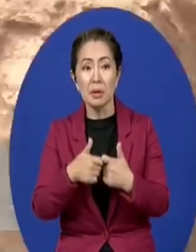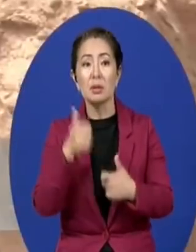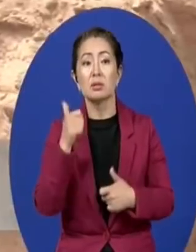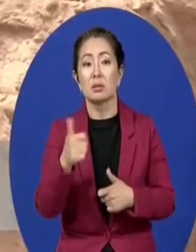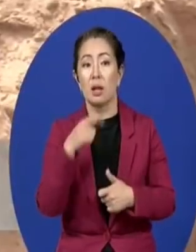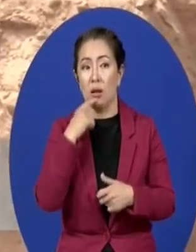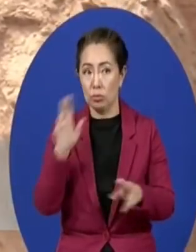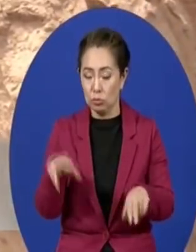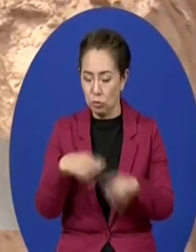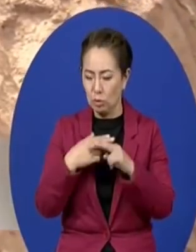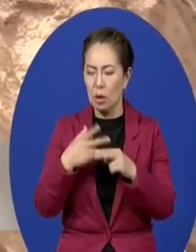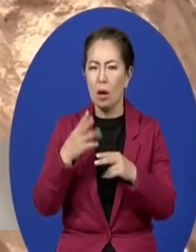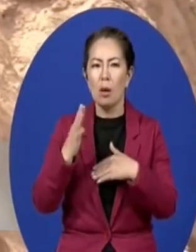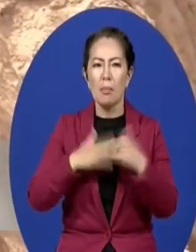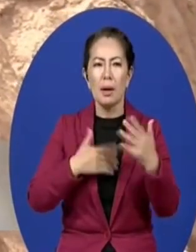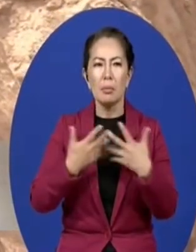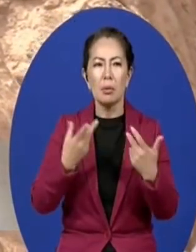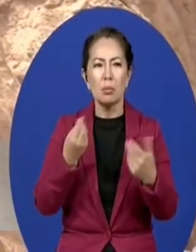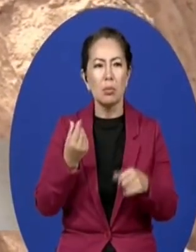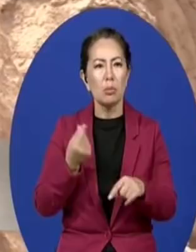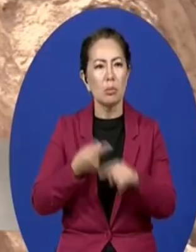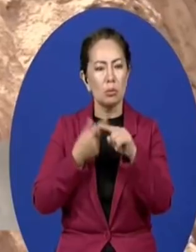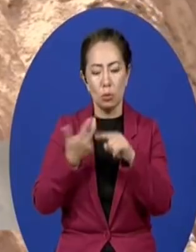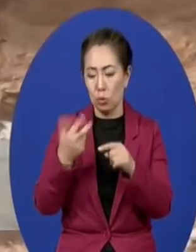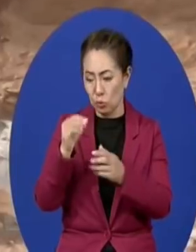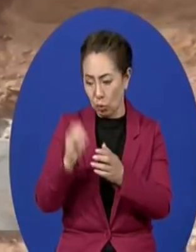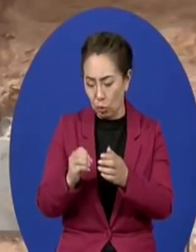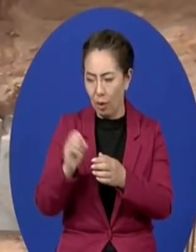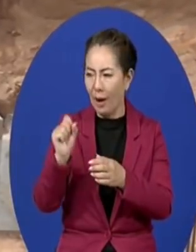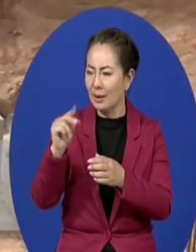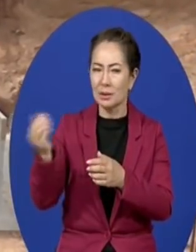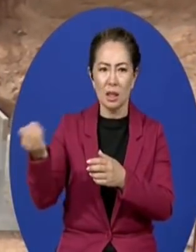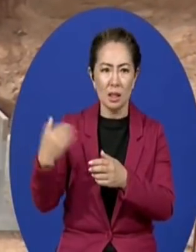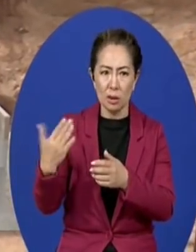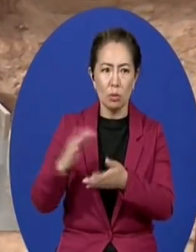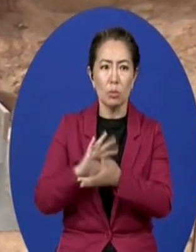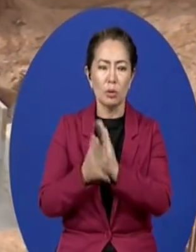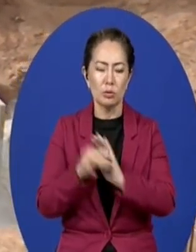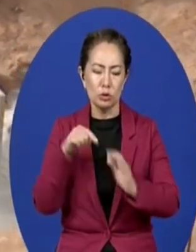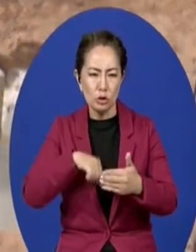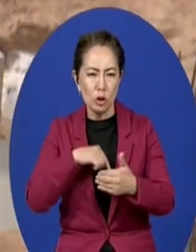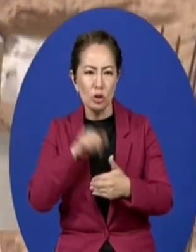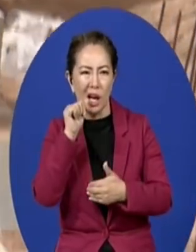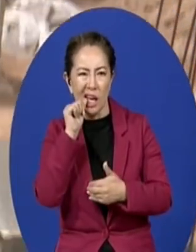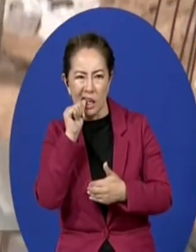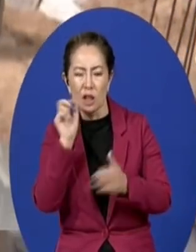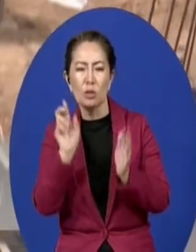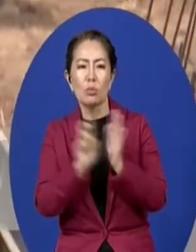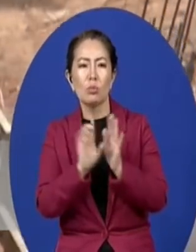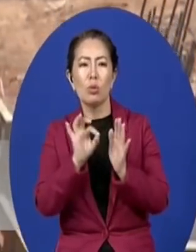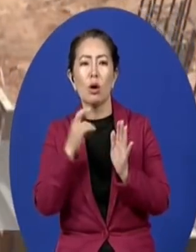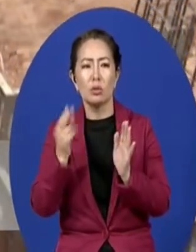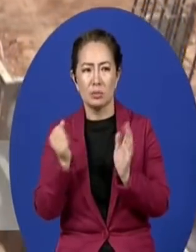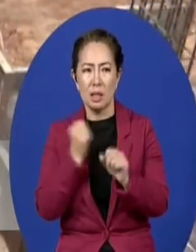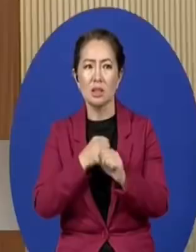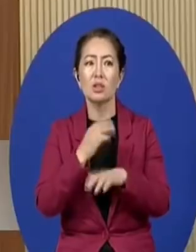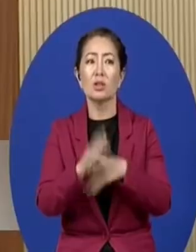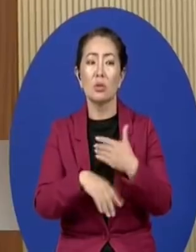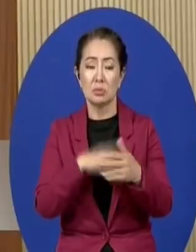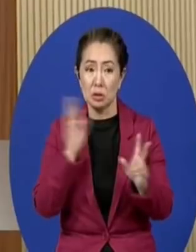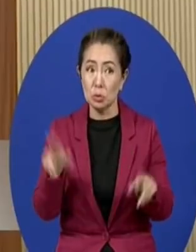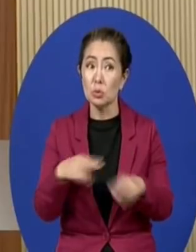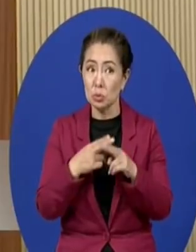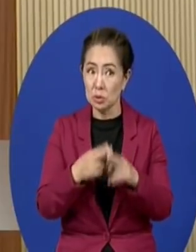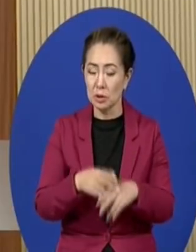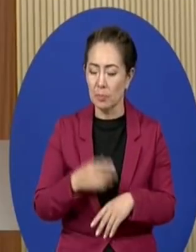дүгнэлээ. Барилгын материал юу нь 30% өссөн, ачаа бараа товолсон хугацаантай амжиж ирээгүйч нөөц боломжоор ажиллаж байгаа гэж дүгнсэн юм а.